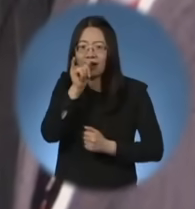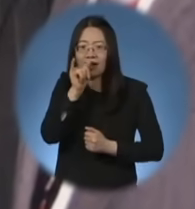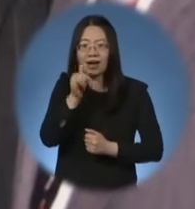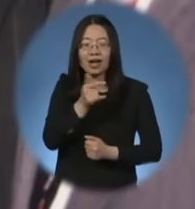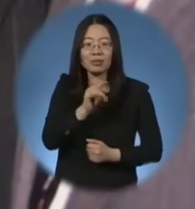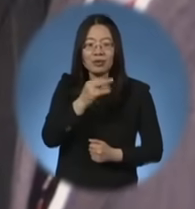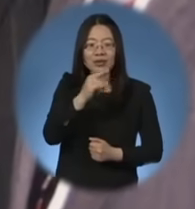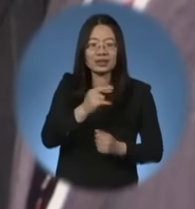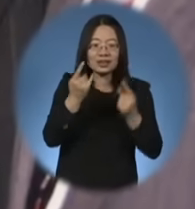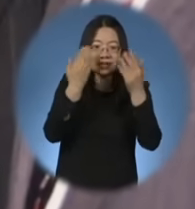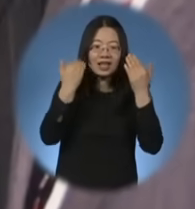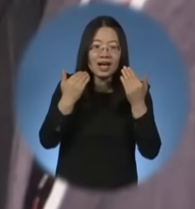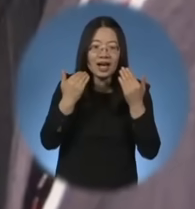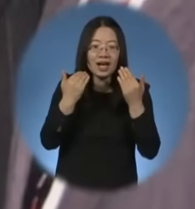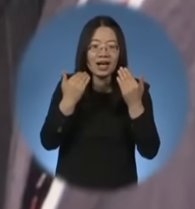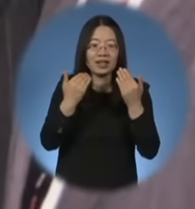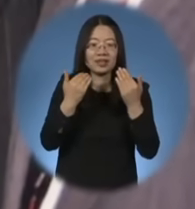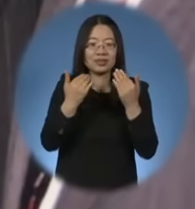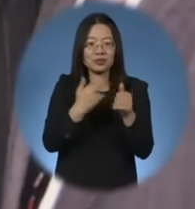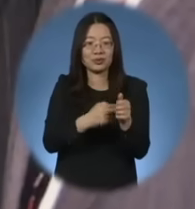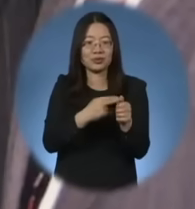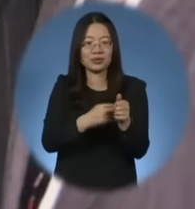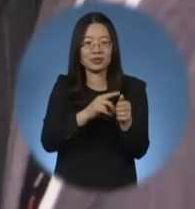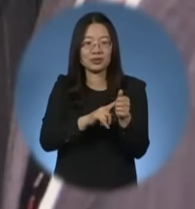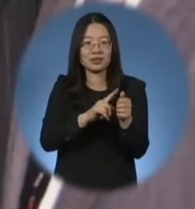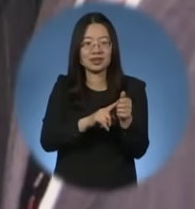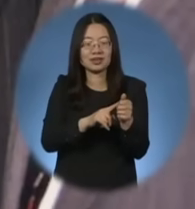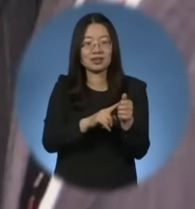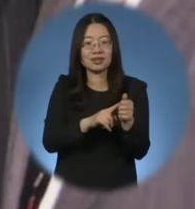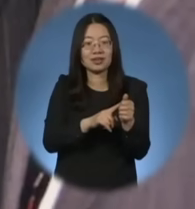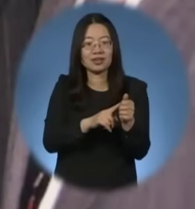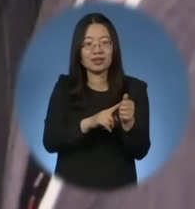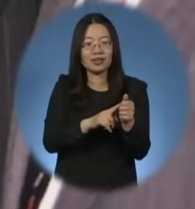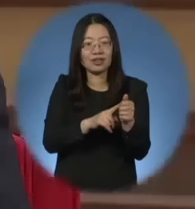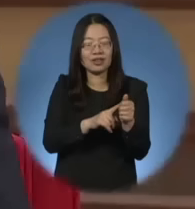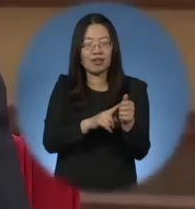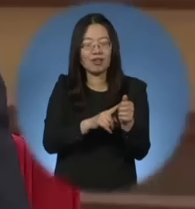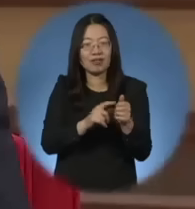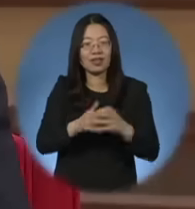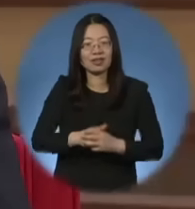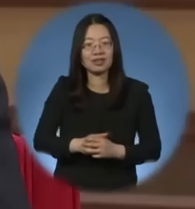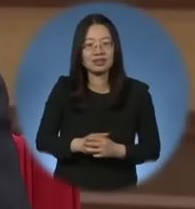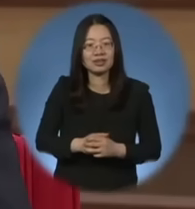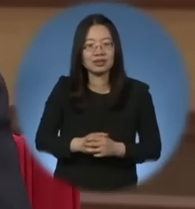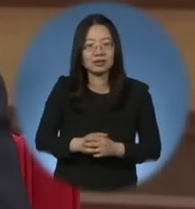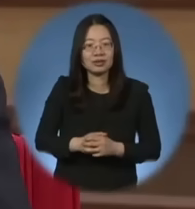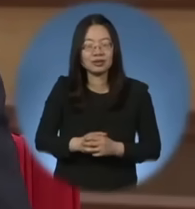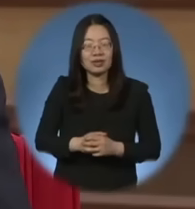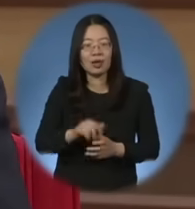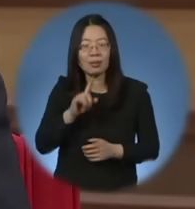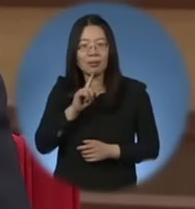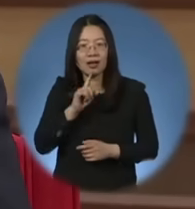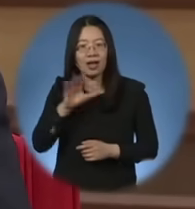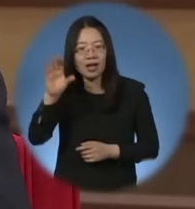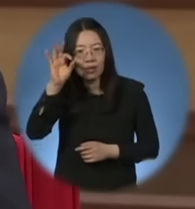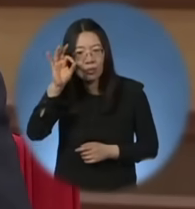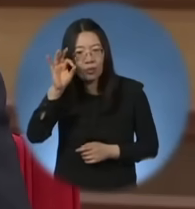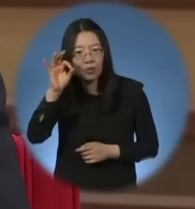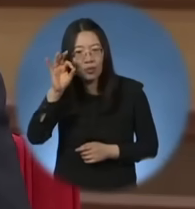있습니다네 하버에 가셔서 예네네 부분은 누구 만할 때네 성을